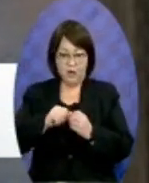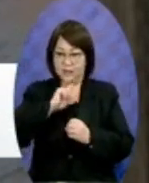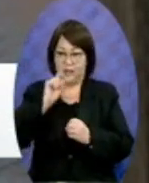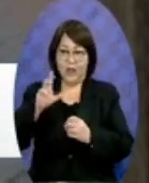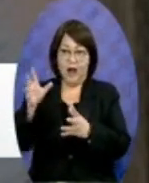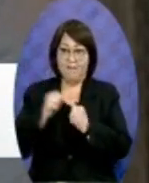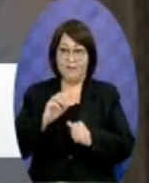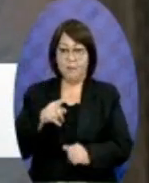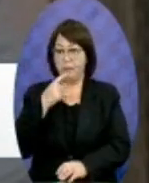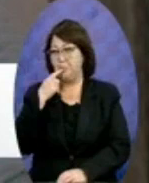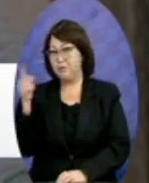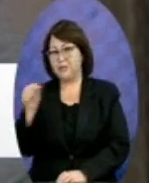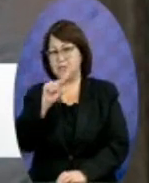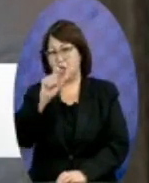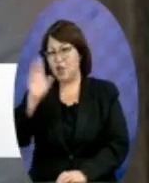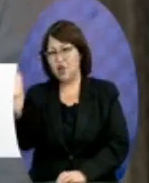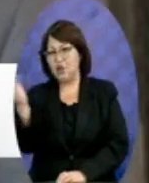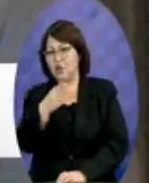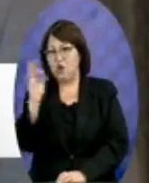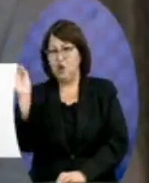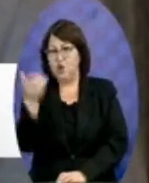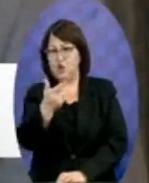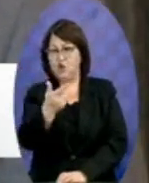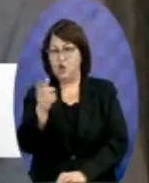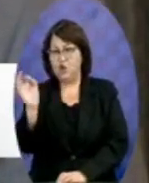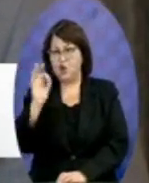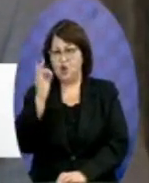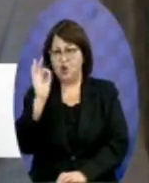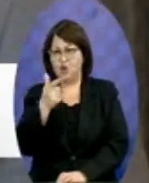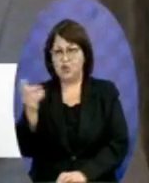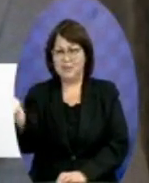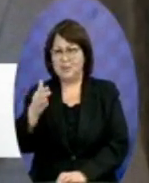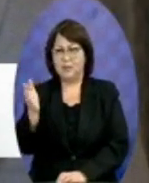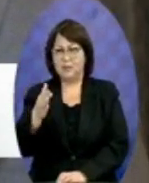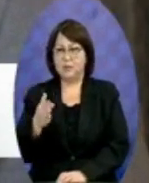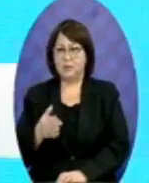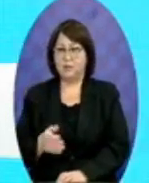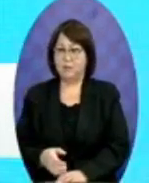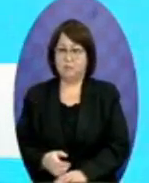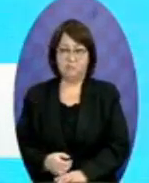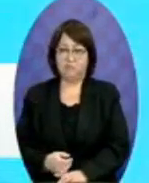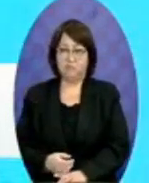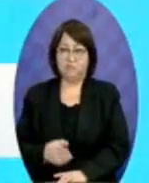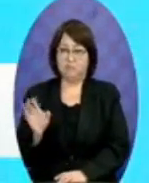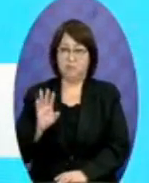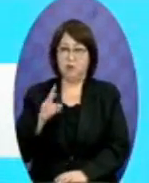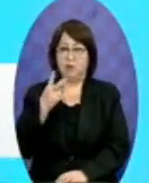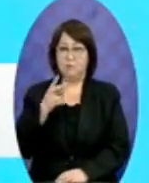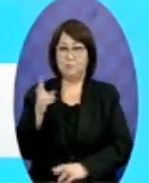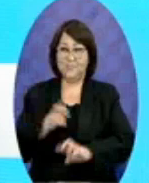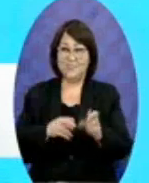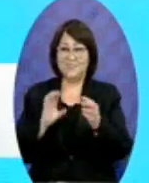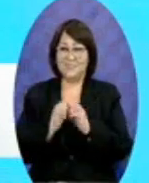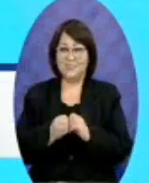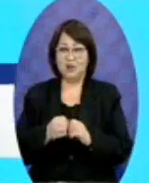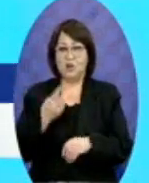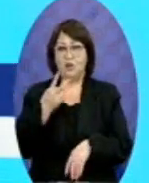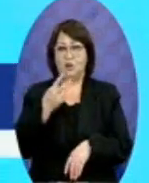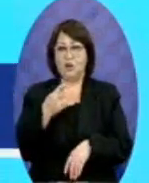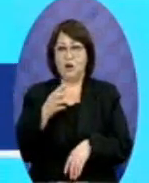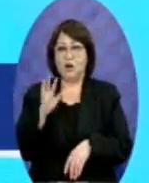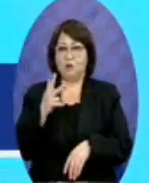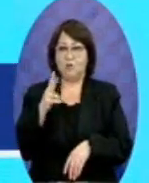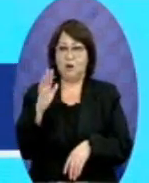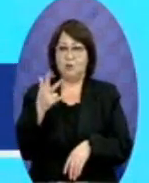өөрт давуу байдал бай, бусдад давуу байдал бий болгосон бол зохицуул бизнесийн хүчингүү болгосон ба 2018 он. Бизнес эрхлэгчдийн дөнгөж нэг 10,